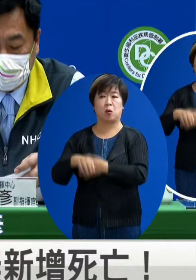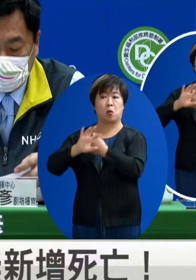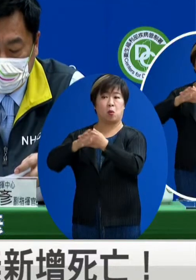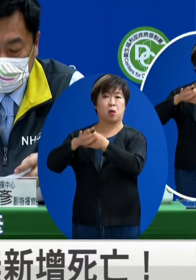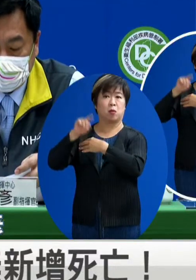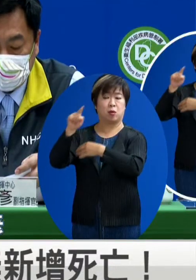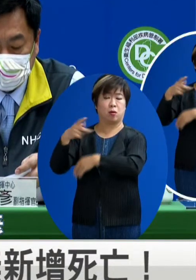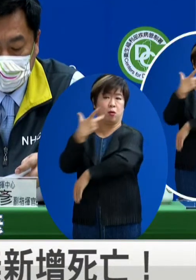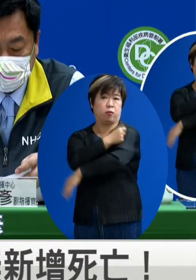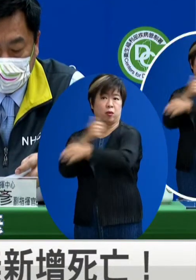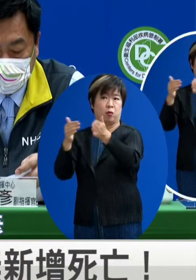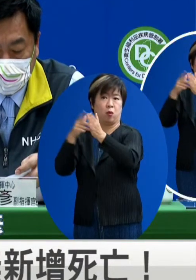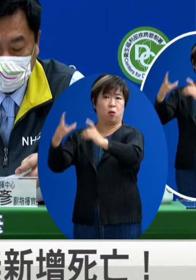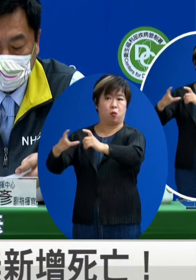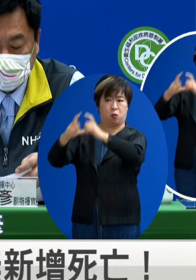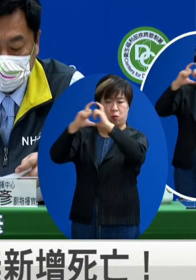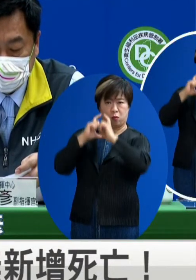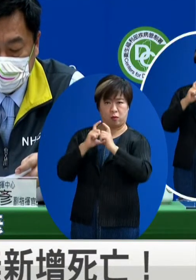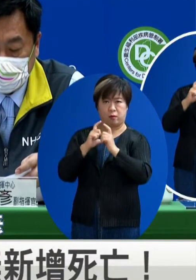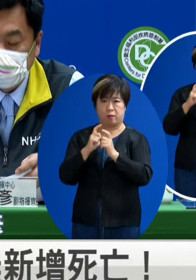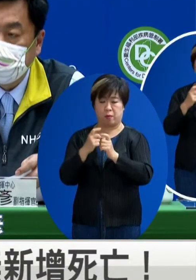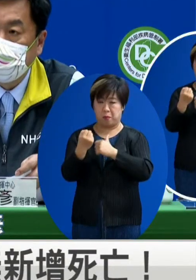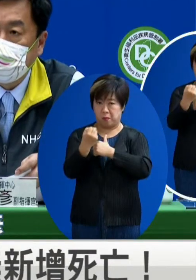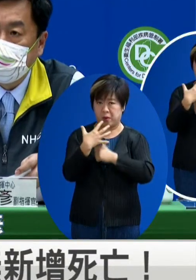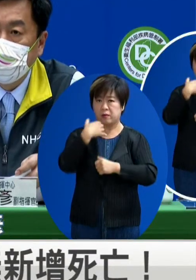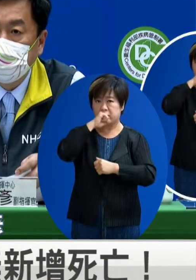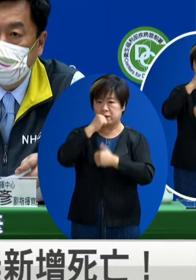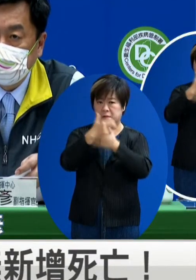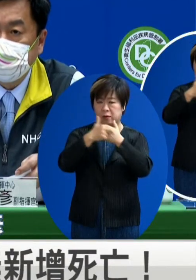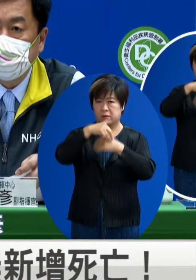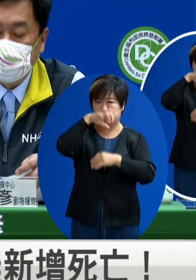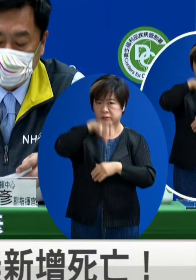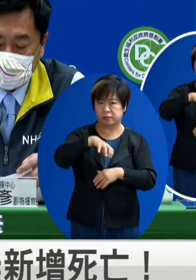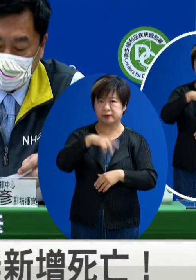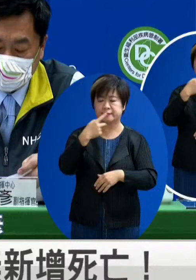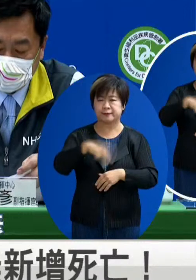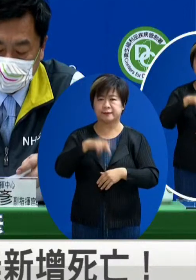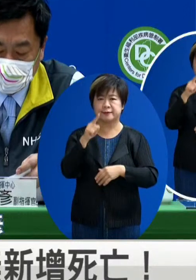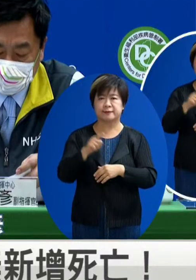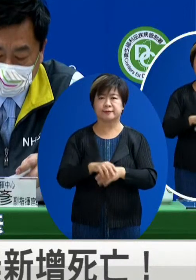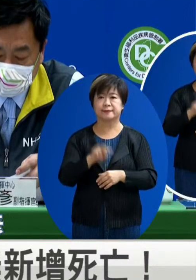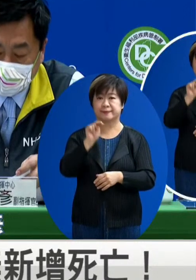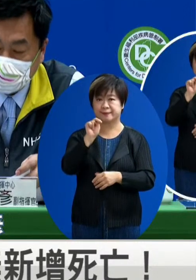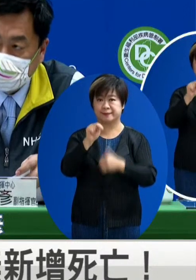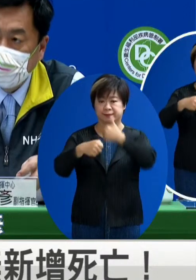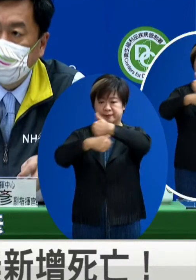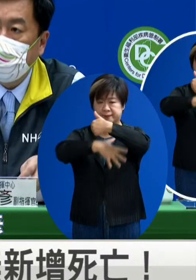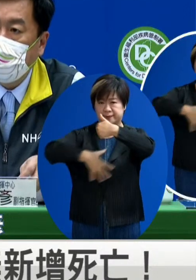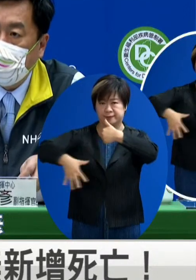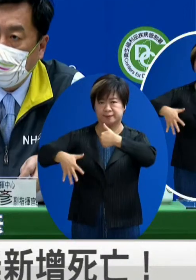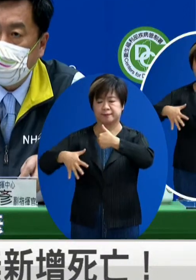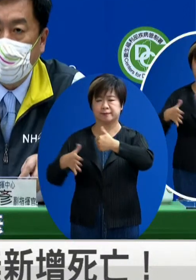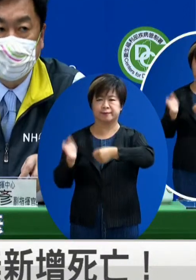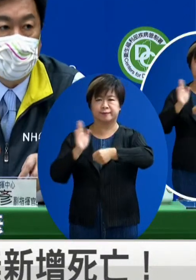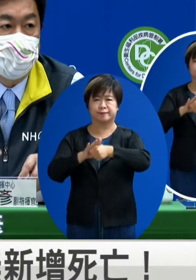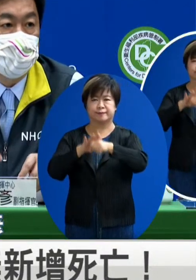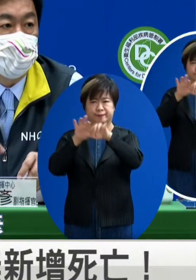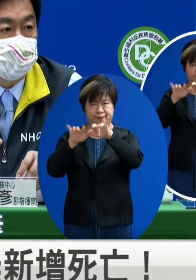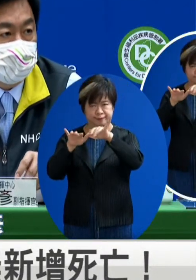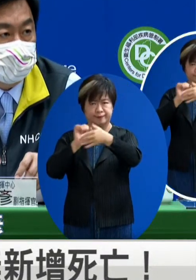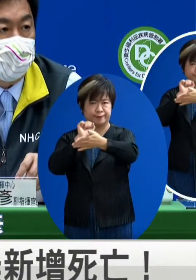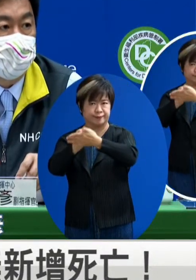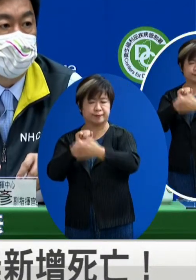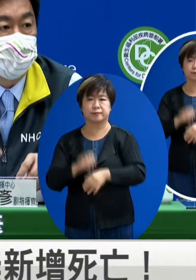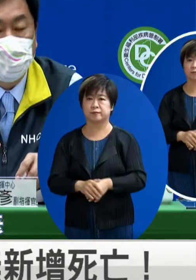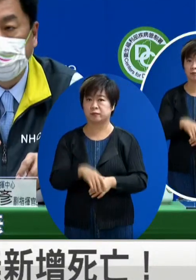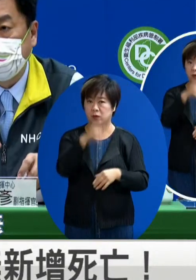来你跟卫生单位做通报，跟那我们就会在NIS 系统上面去做登载，那黄卡上面